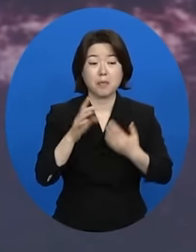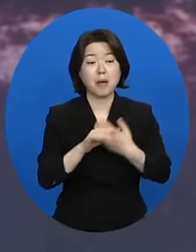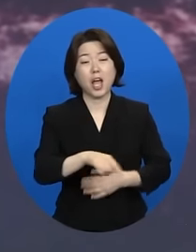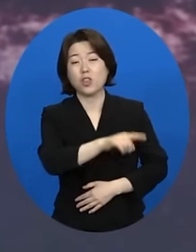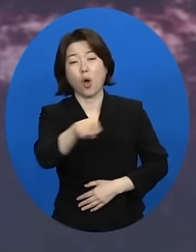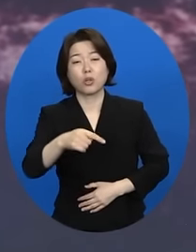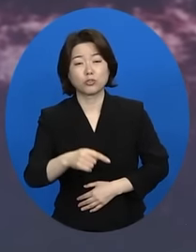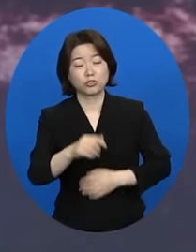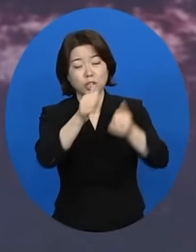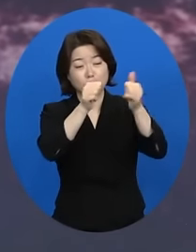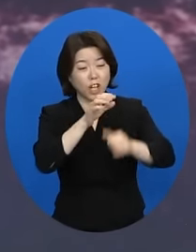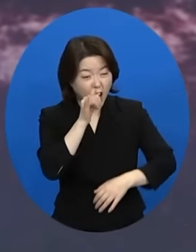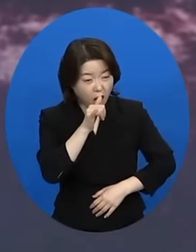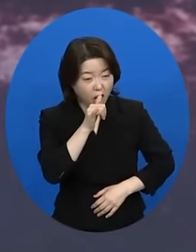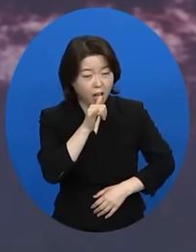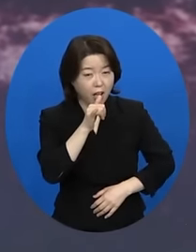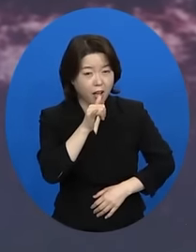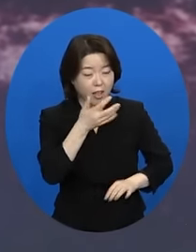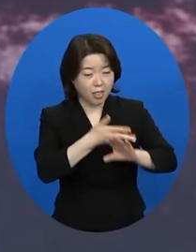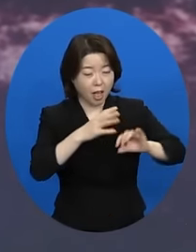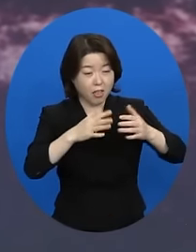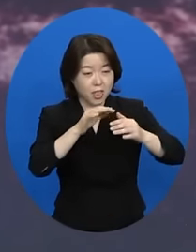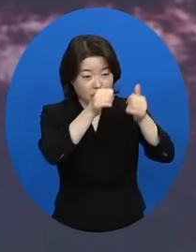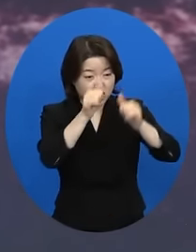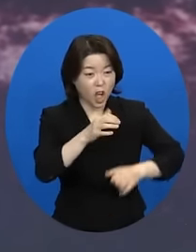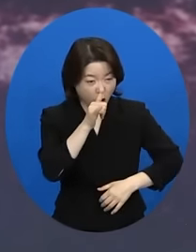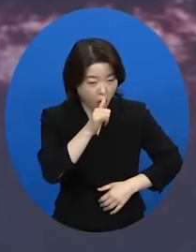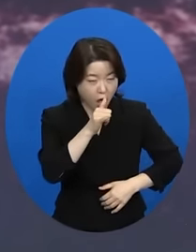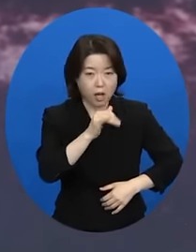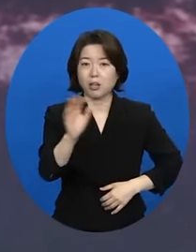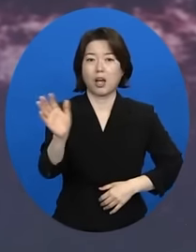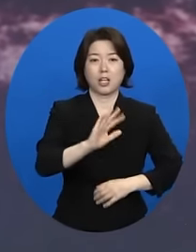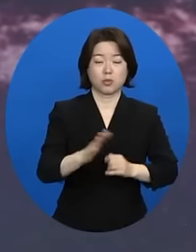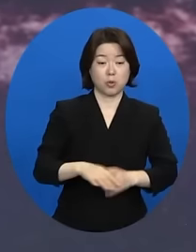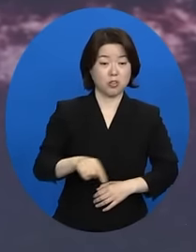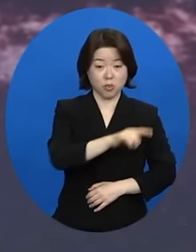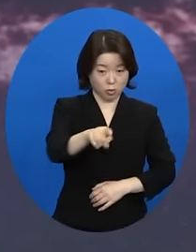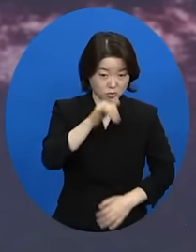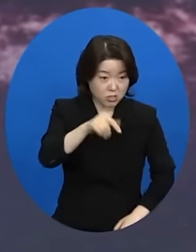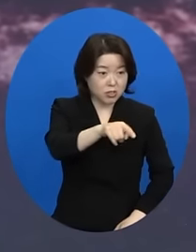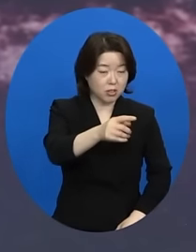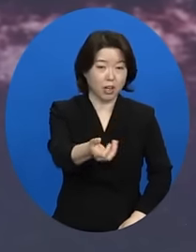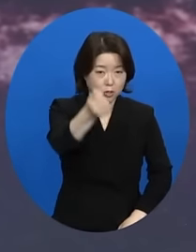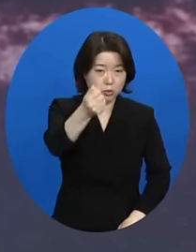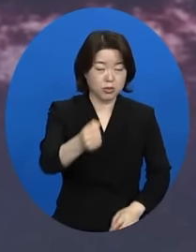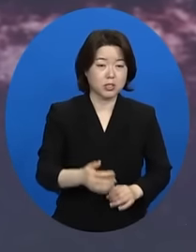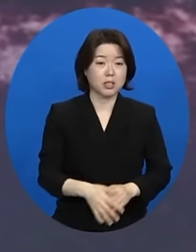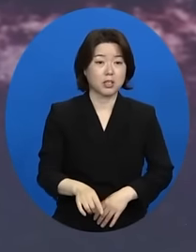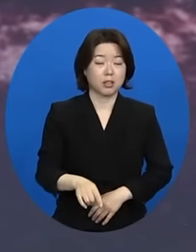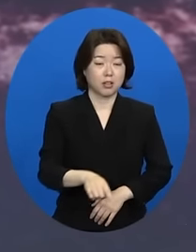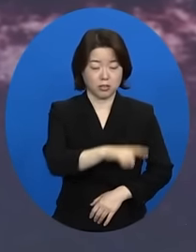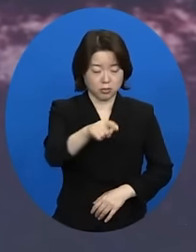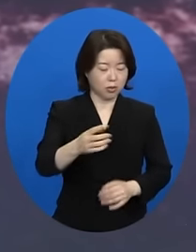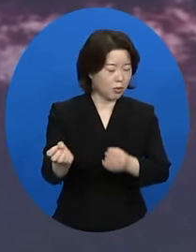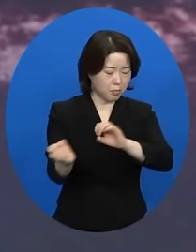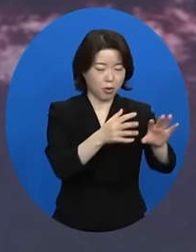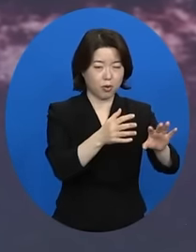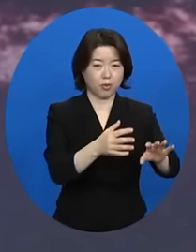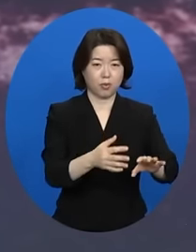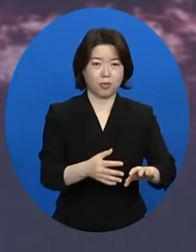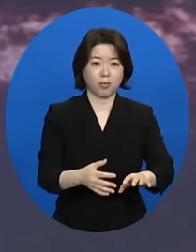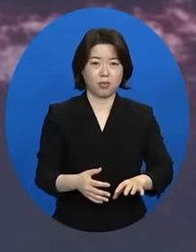중에 우상이 있다면 이방 신상이 있다면이 아니고 너희 중에 지금 있지 이방 신상들을 버려야 된다.